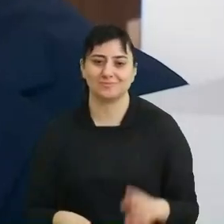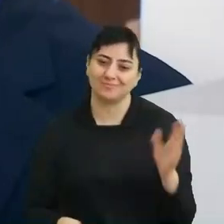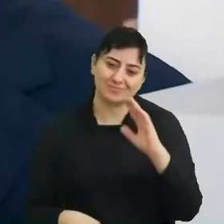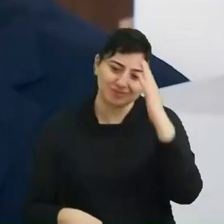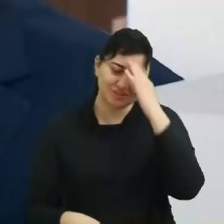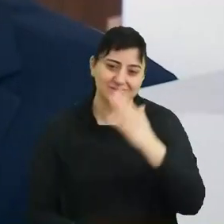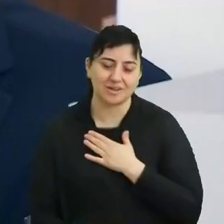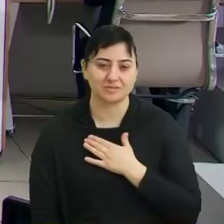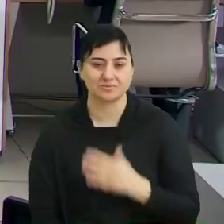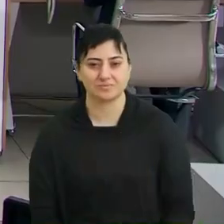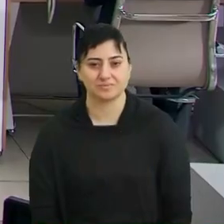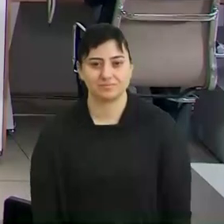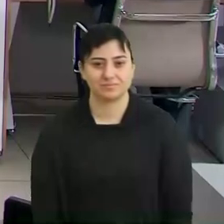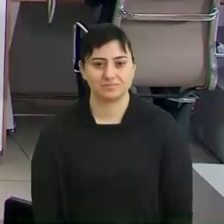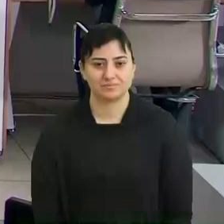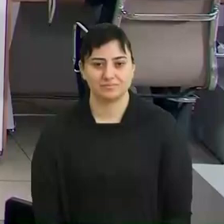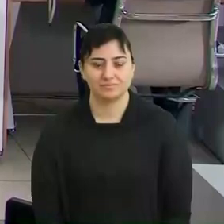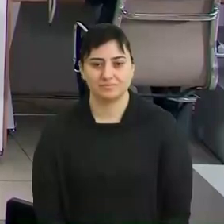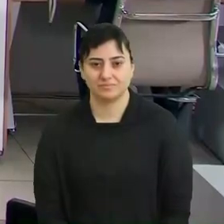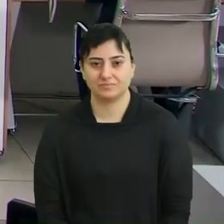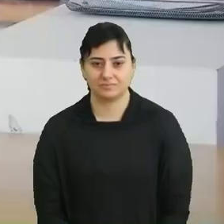Sağ ol Kerem'ciğim, sağ ol Paşa'cığım.